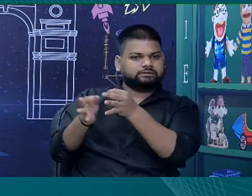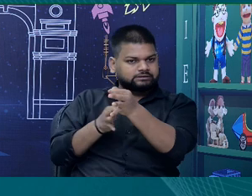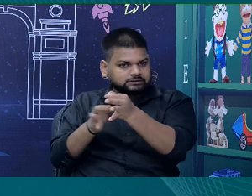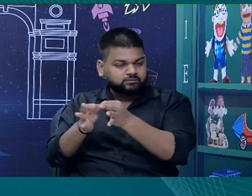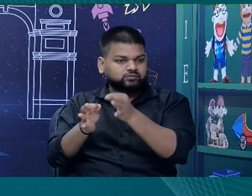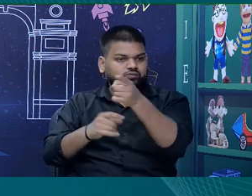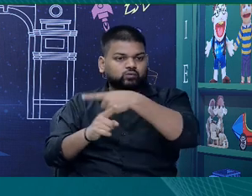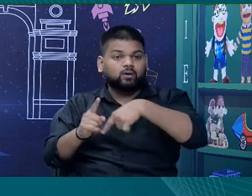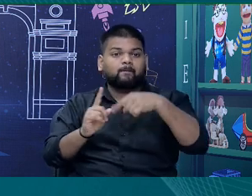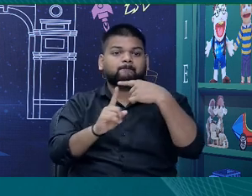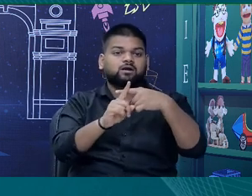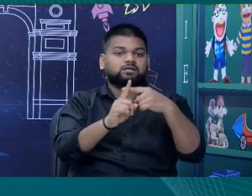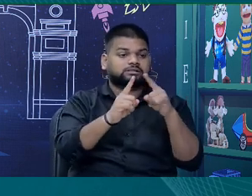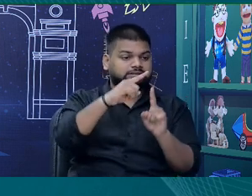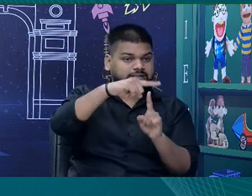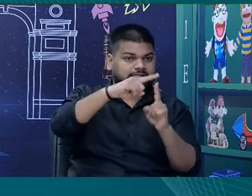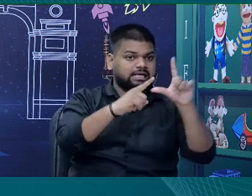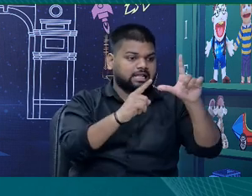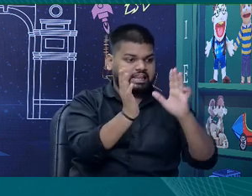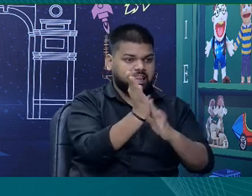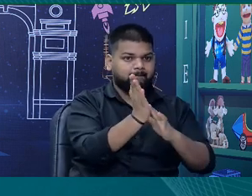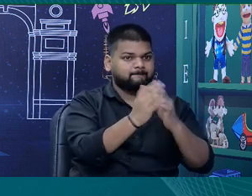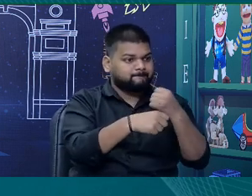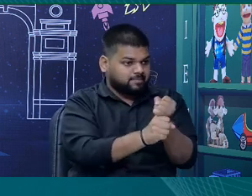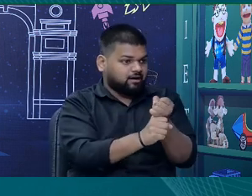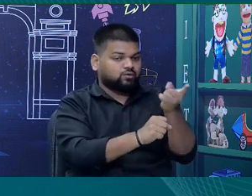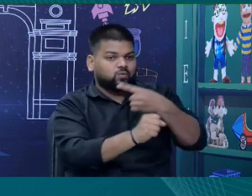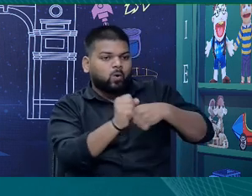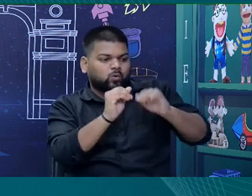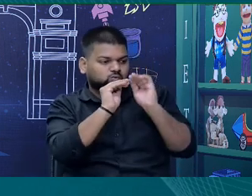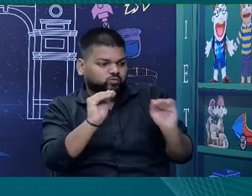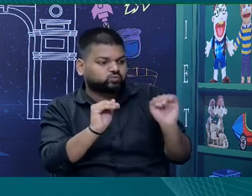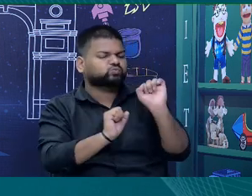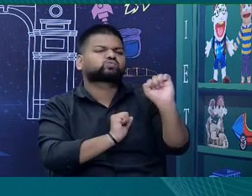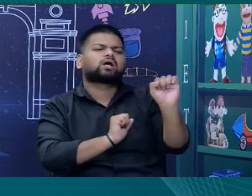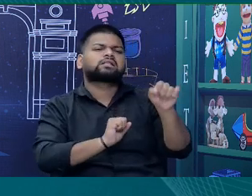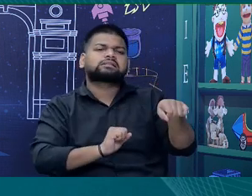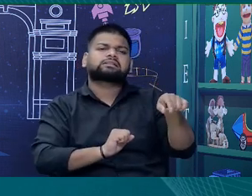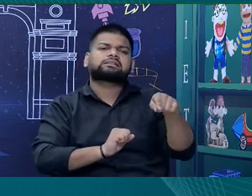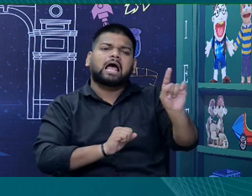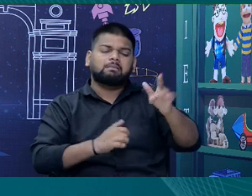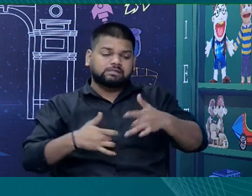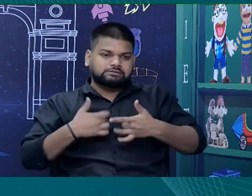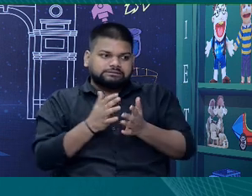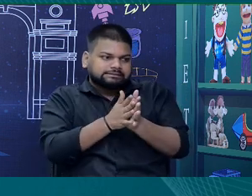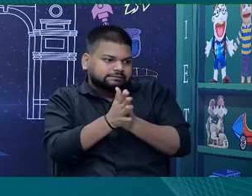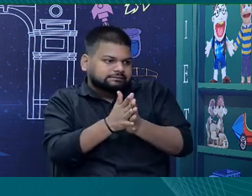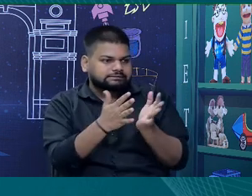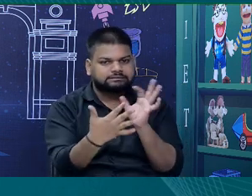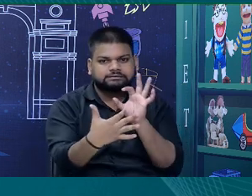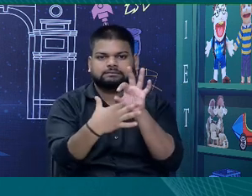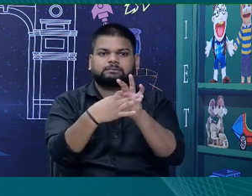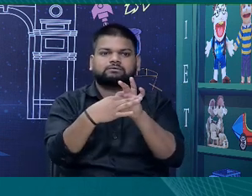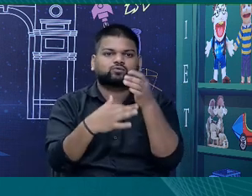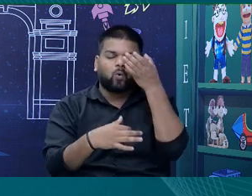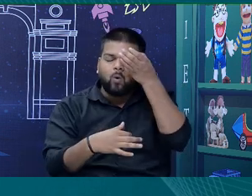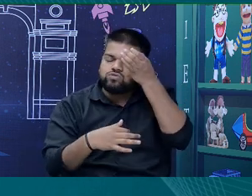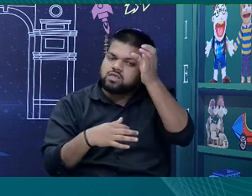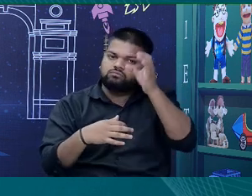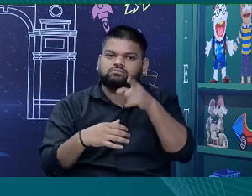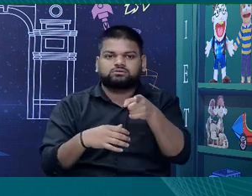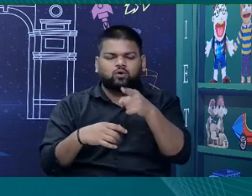वो टीएम बना के ले जैन जिससे बच्चे का एक इंटरेस्ट भी जेनरेट होता है और वो कॉन्सेप्ट उसको हमेशा याद रहेगा और